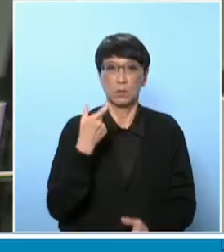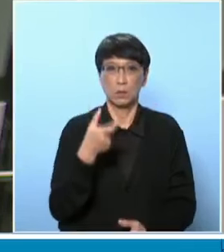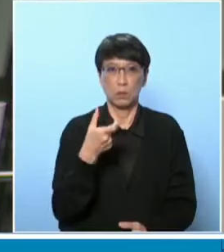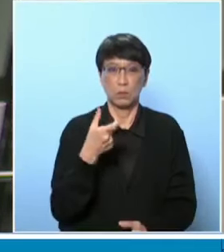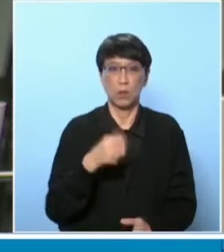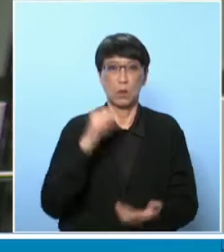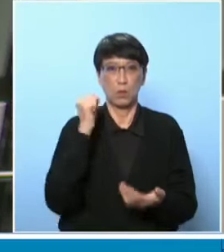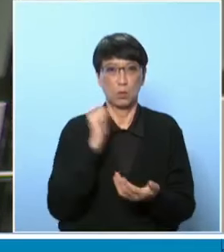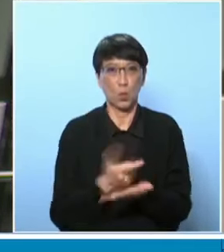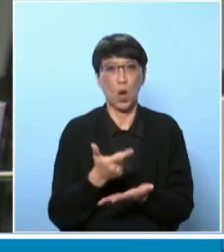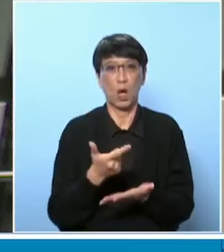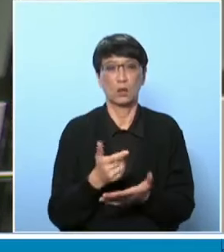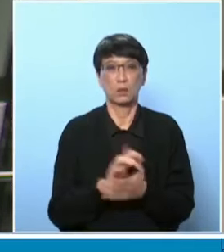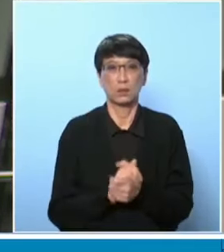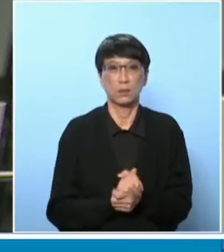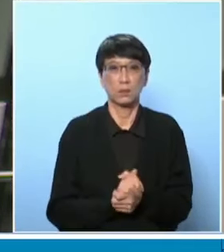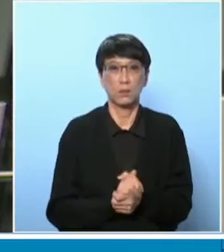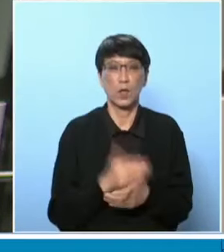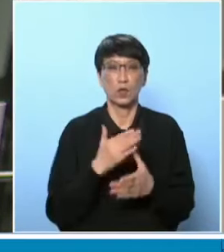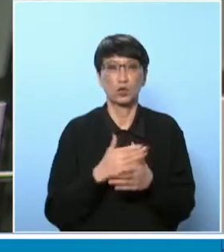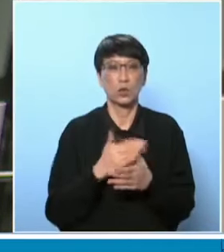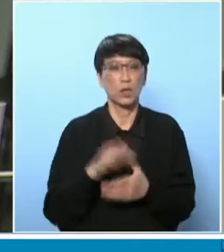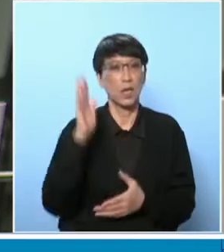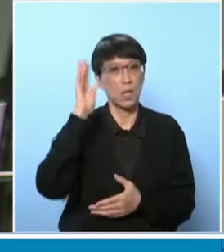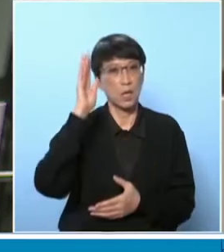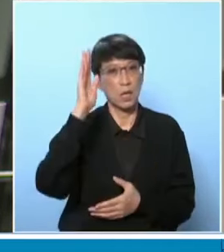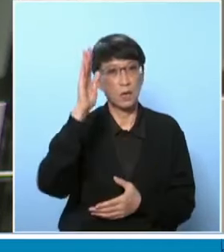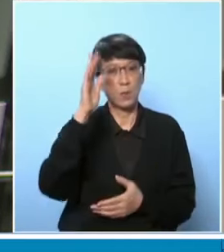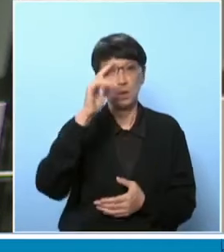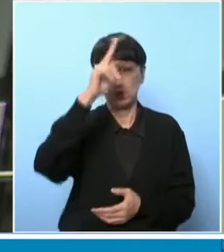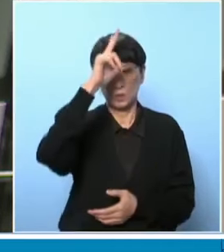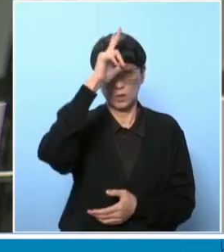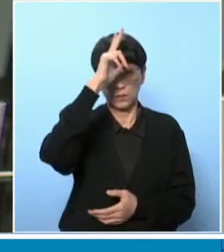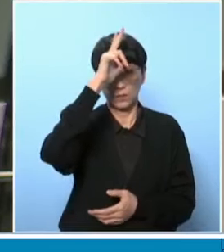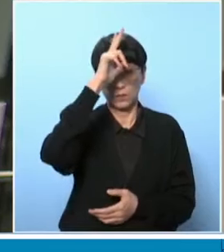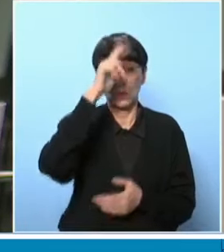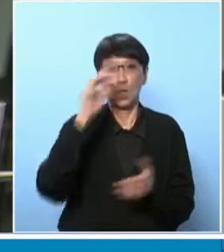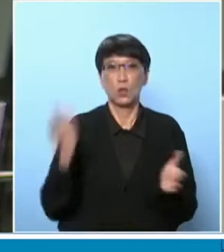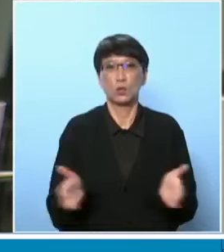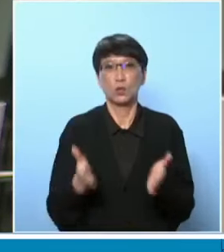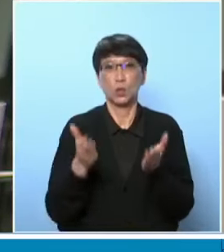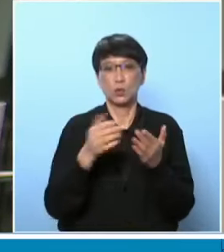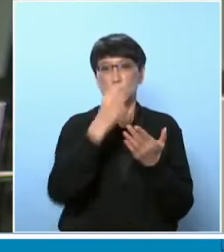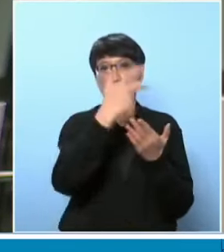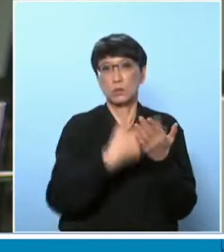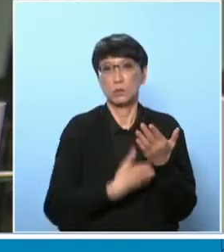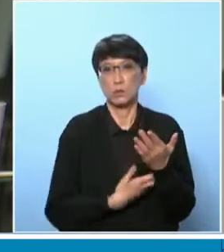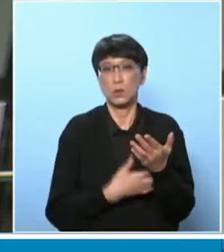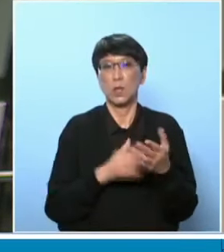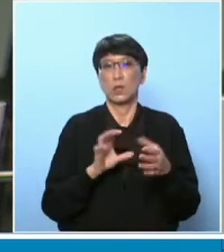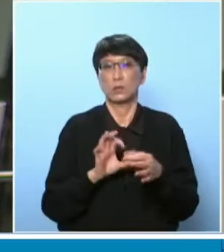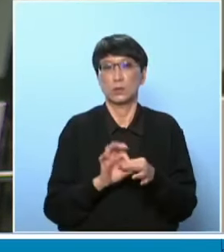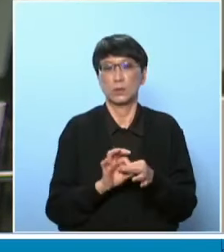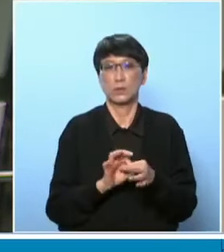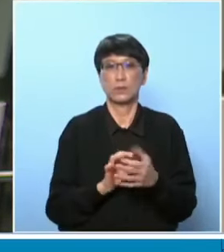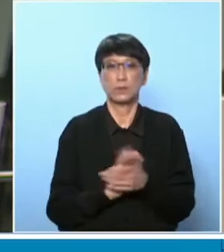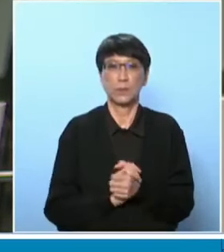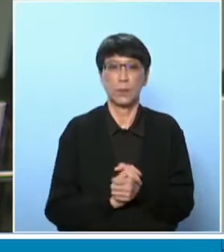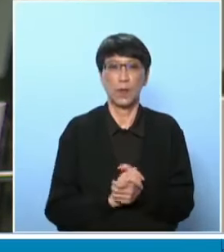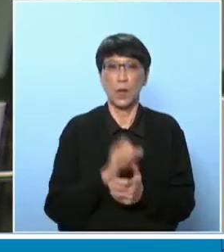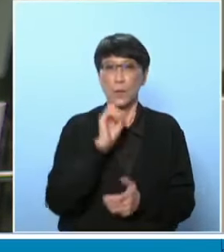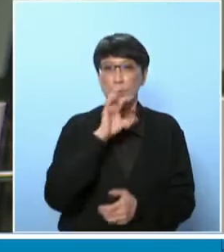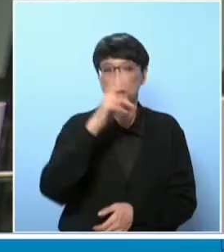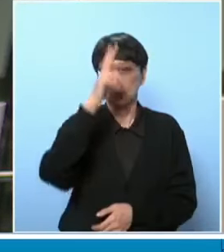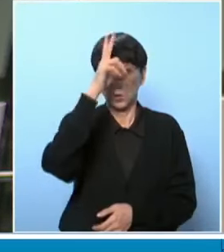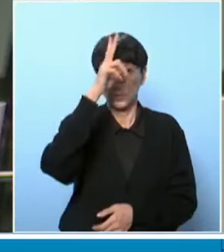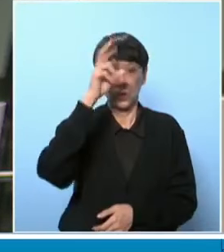旅程的成本是大增的。所以希望呢政府咧係推出一啲措施嚟對症下藥。我想請問當局